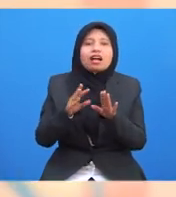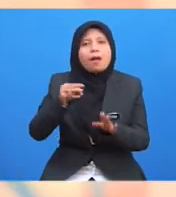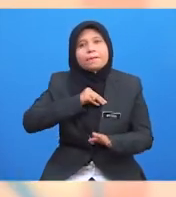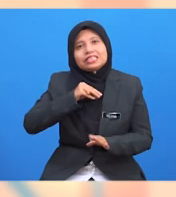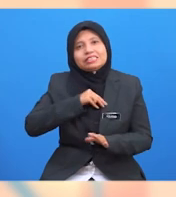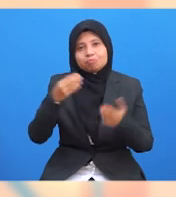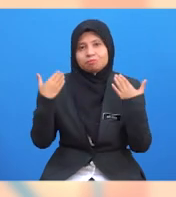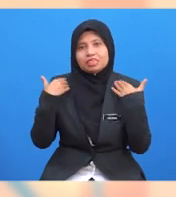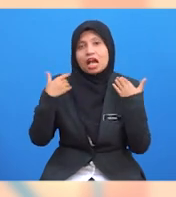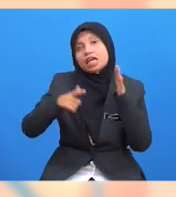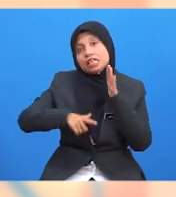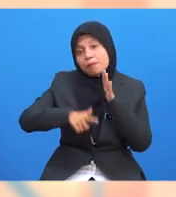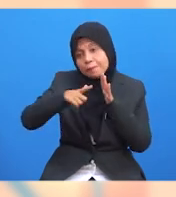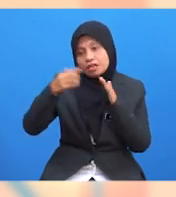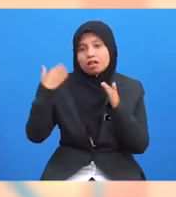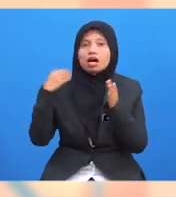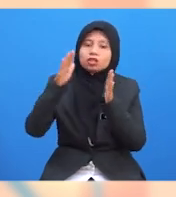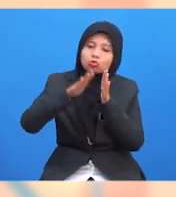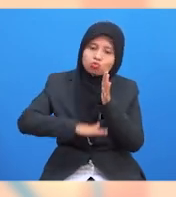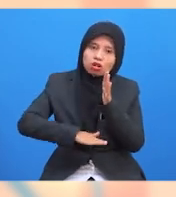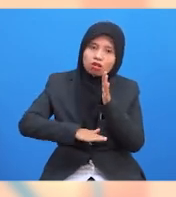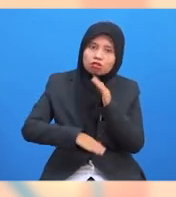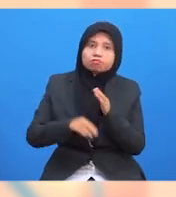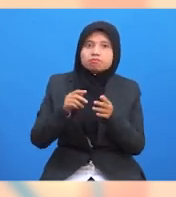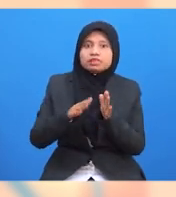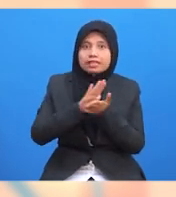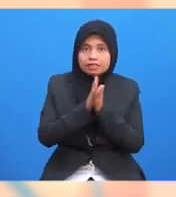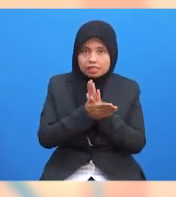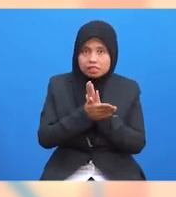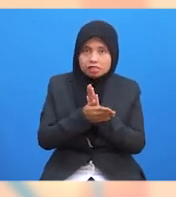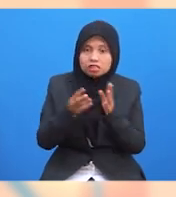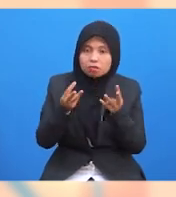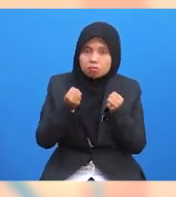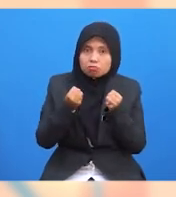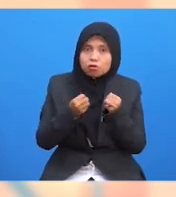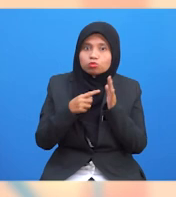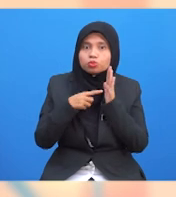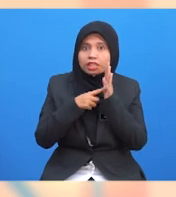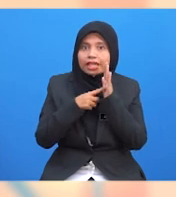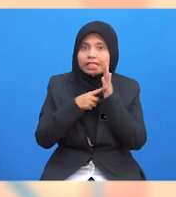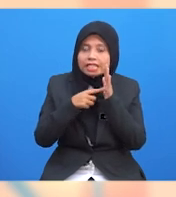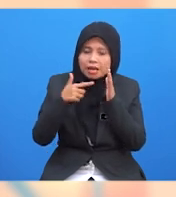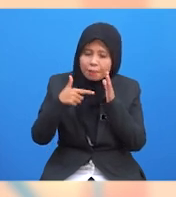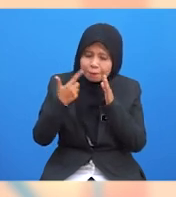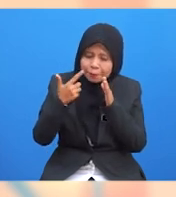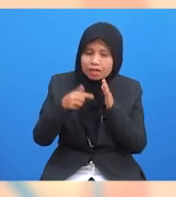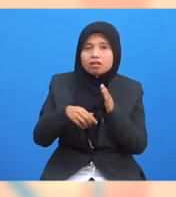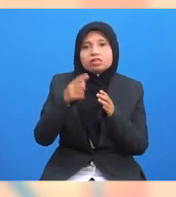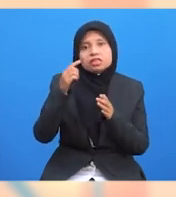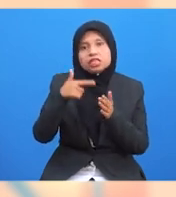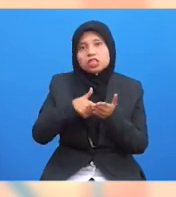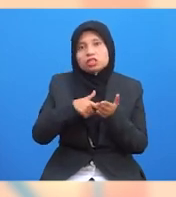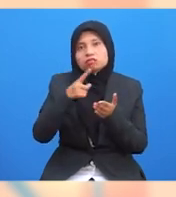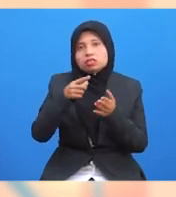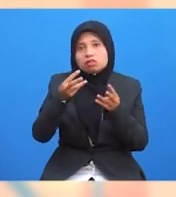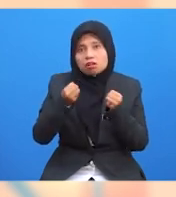Masing-masing ada kelebihan dan kekurangannya. Dan jika saya nak kupas mengenai ini secara lebih dalam, saya